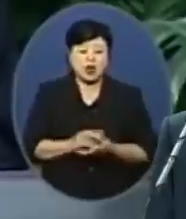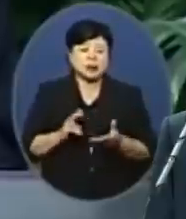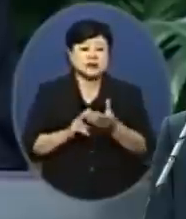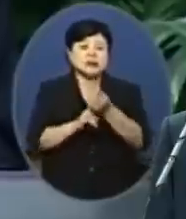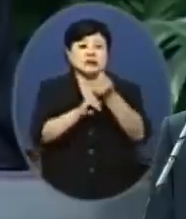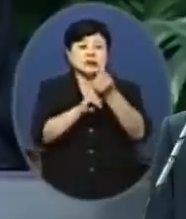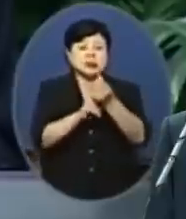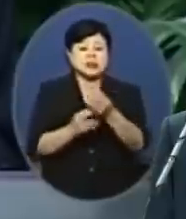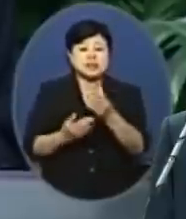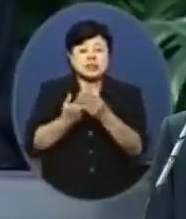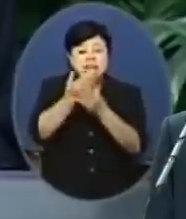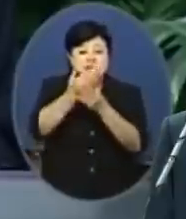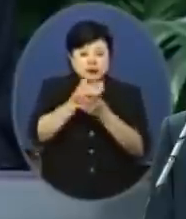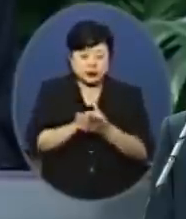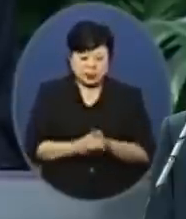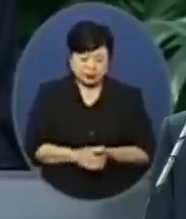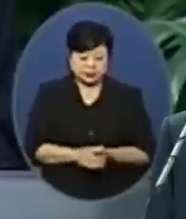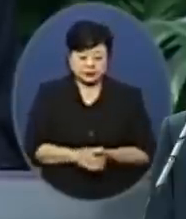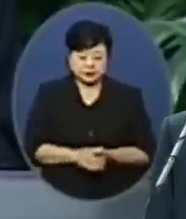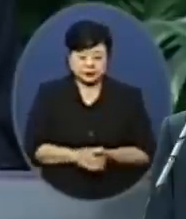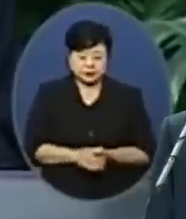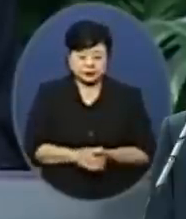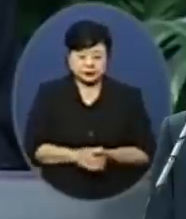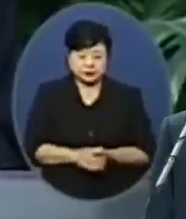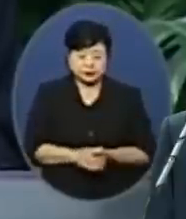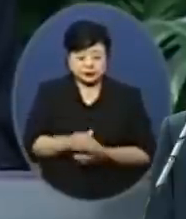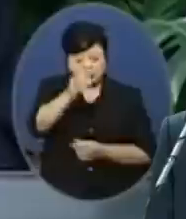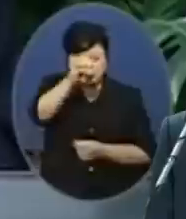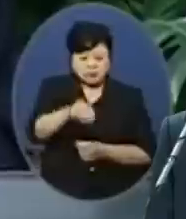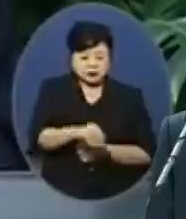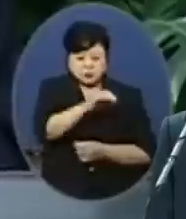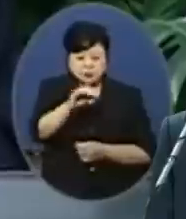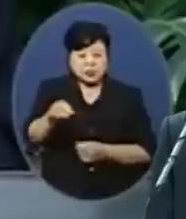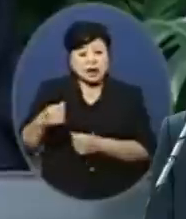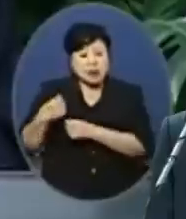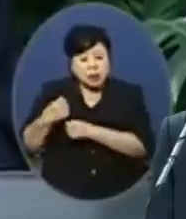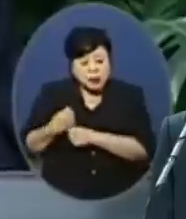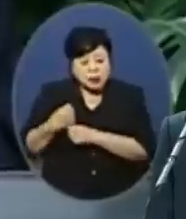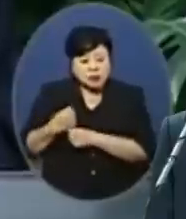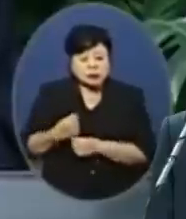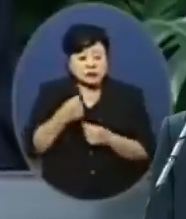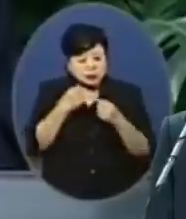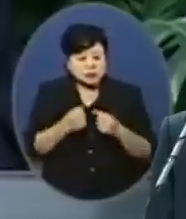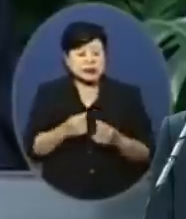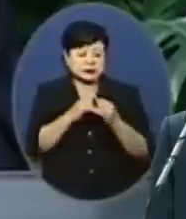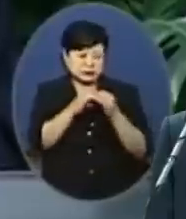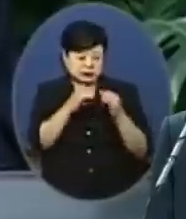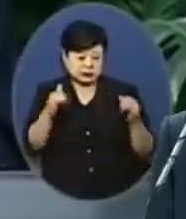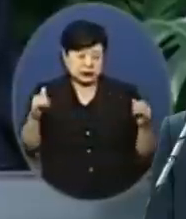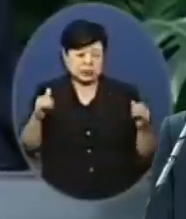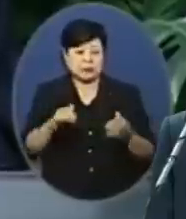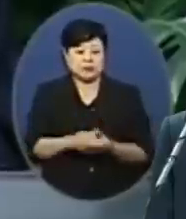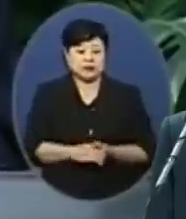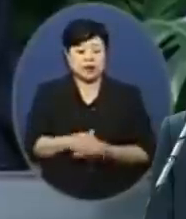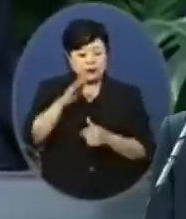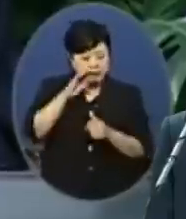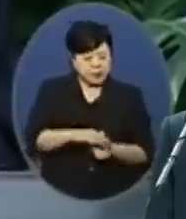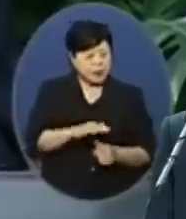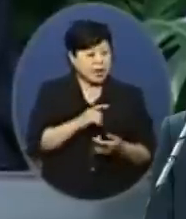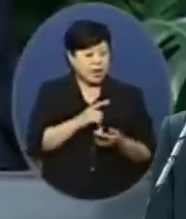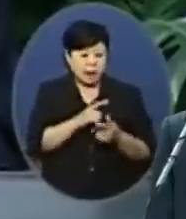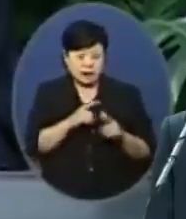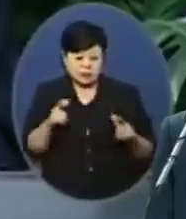기적이 생성되는 것입니다. 십자가를 걸머지고 사는 인생은 절대로 패배하지